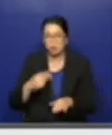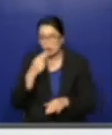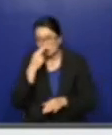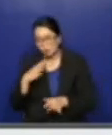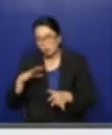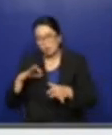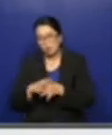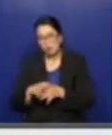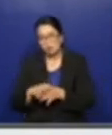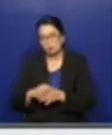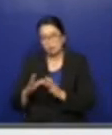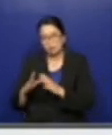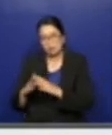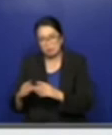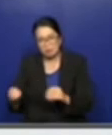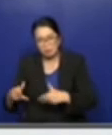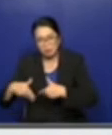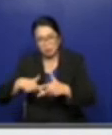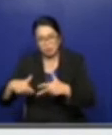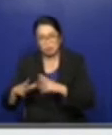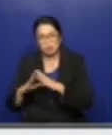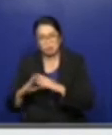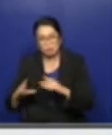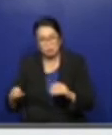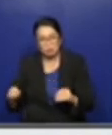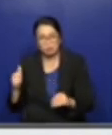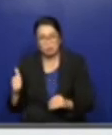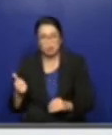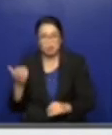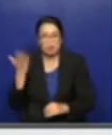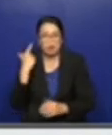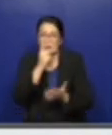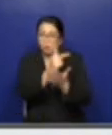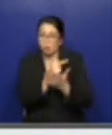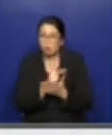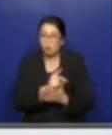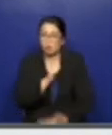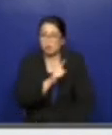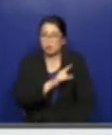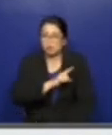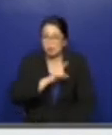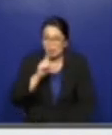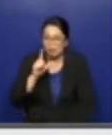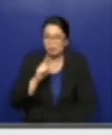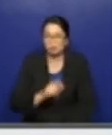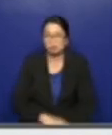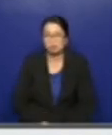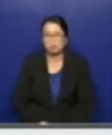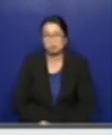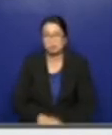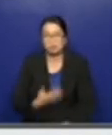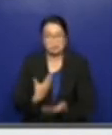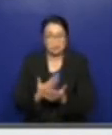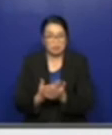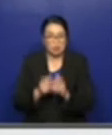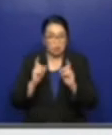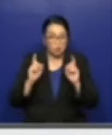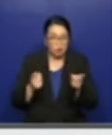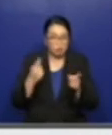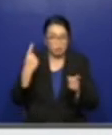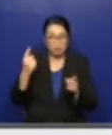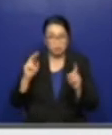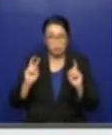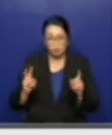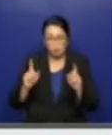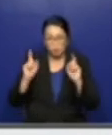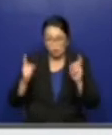และพอท่านกู้เงินเนี่ยเงิน1 ล้านเนี่ยใช้ในวงเล็บ1วงเล็บ2และวงเล็บ